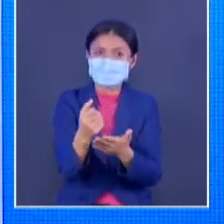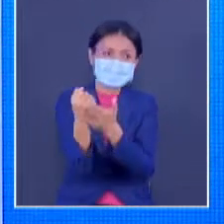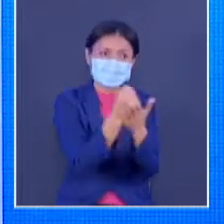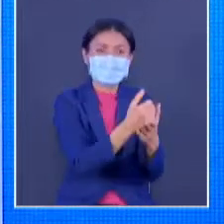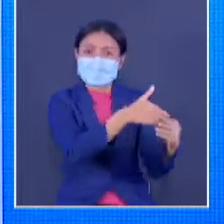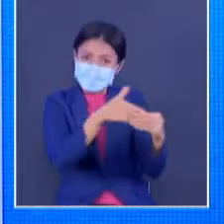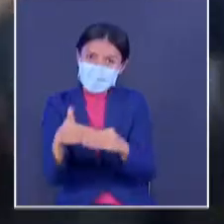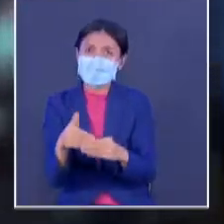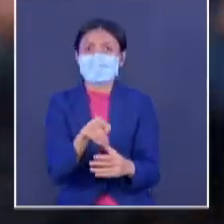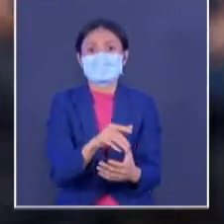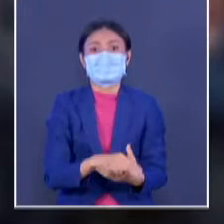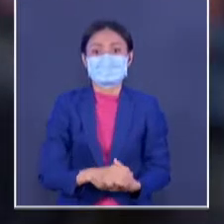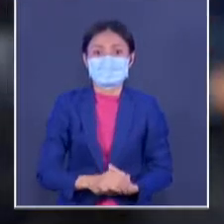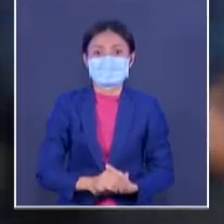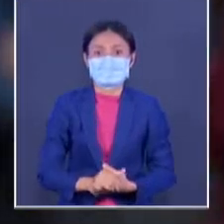งไทยได้ครับ